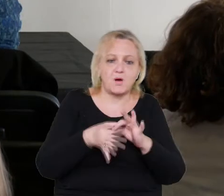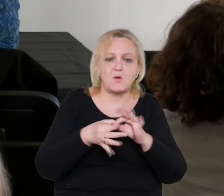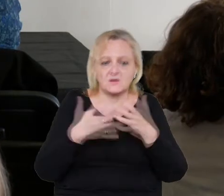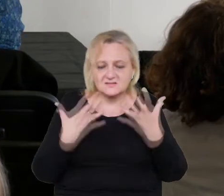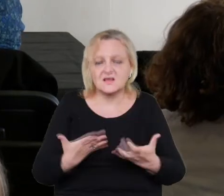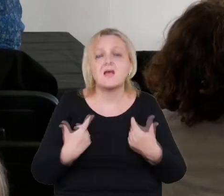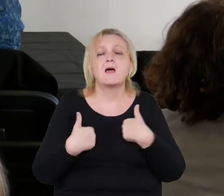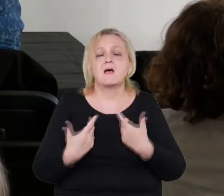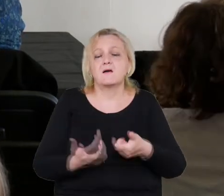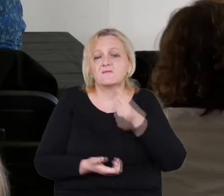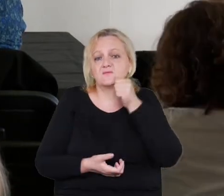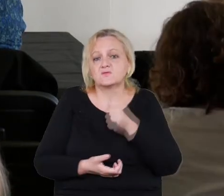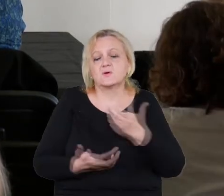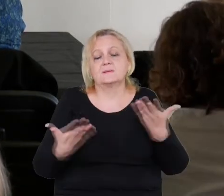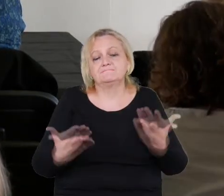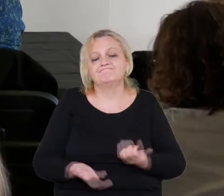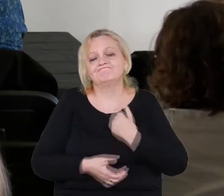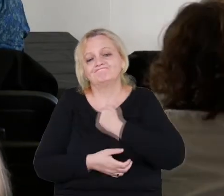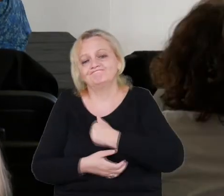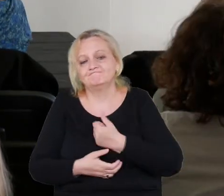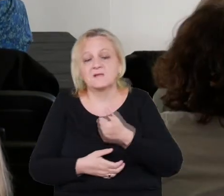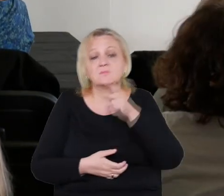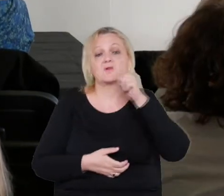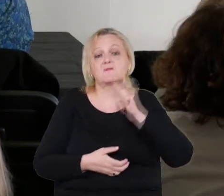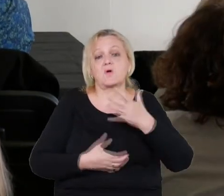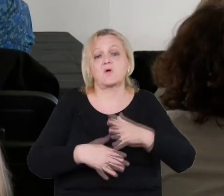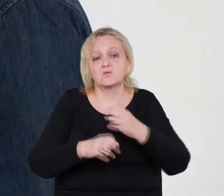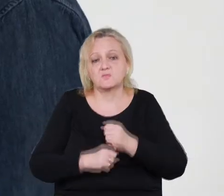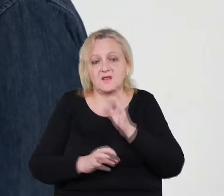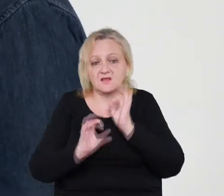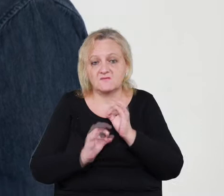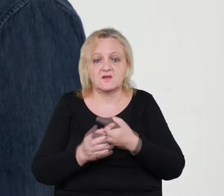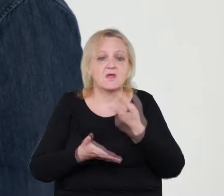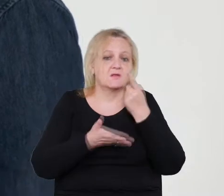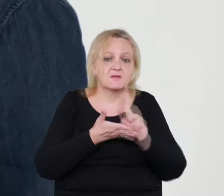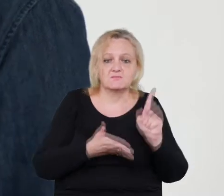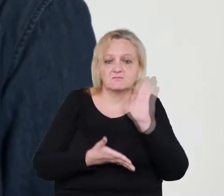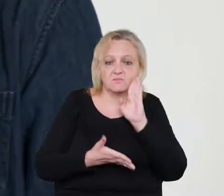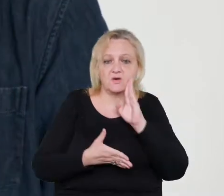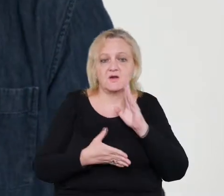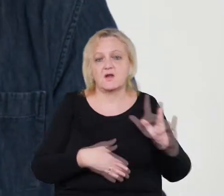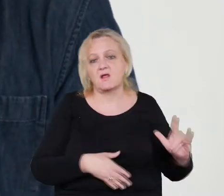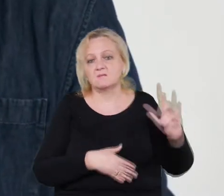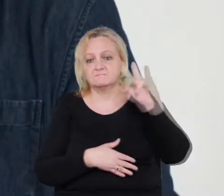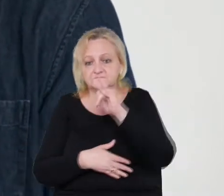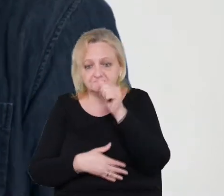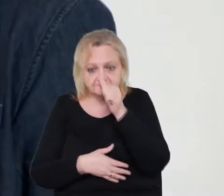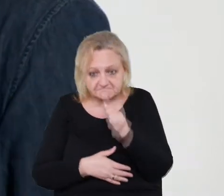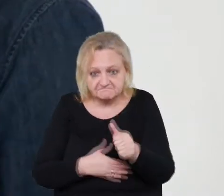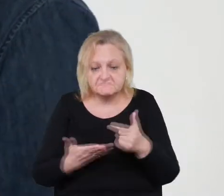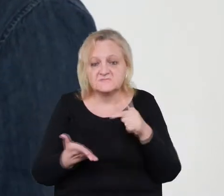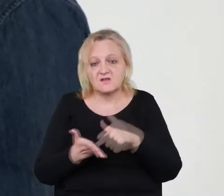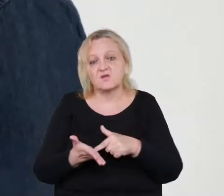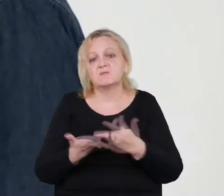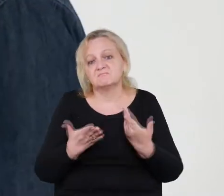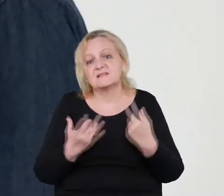Wczoraj niestety bardzo późno przedwczoraj dostaliśmy informację faktycznie o tym że nie uda się prawdopodobnie ten lot odbyć związku z czym na